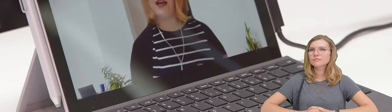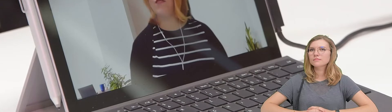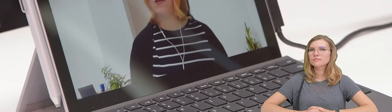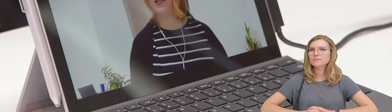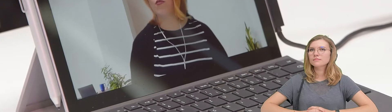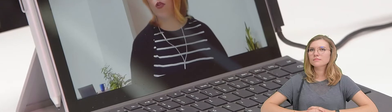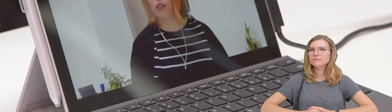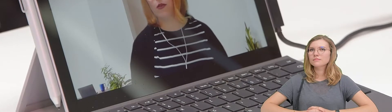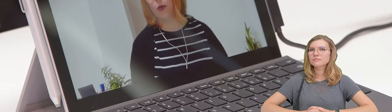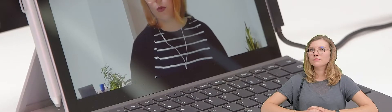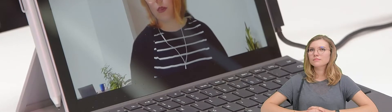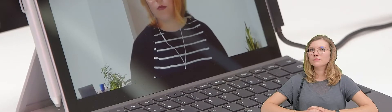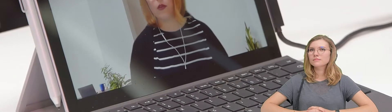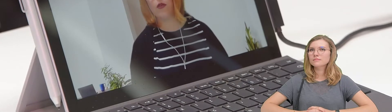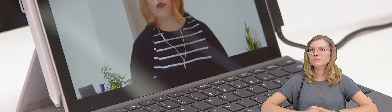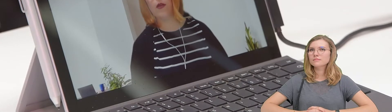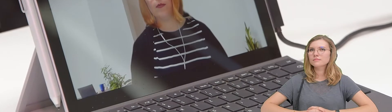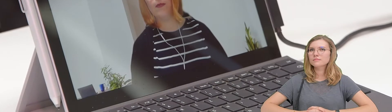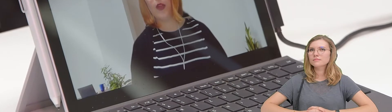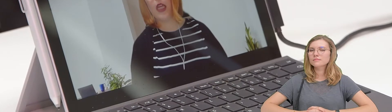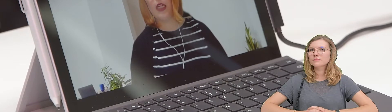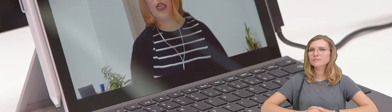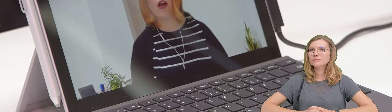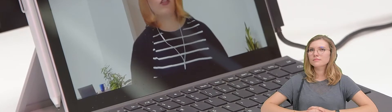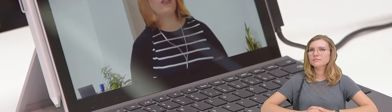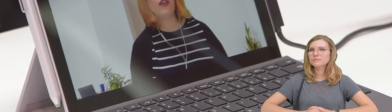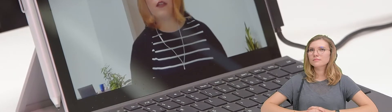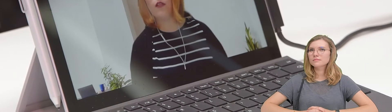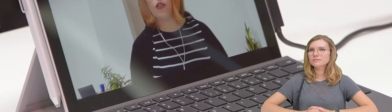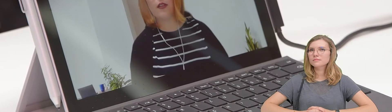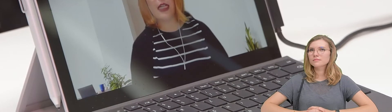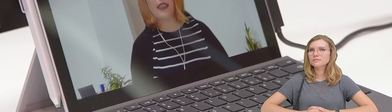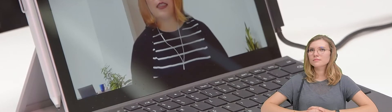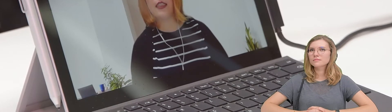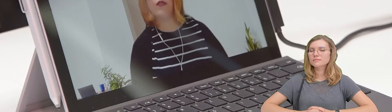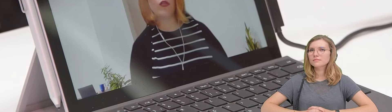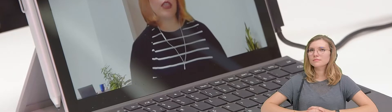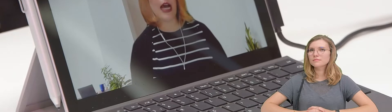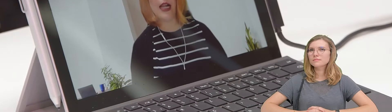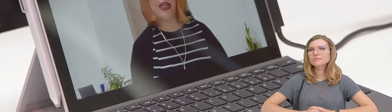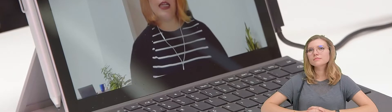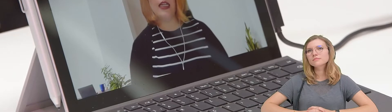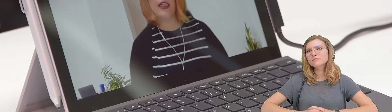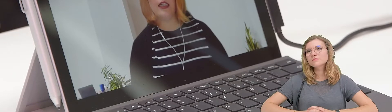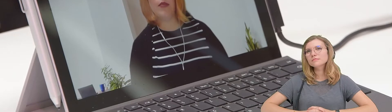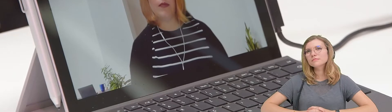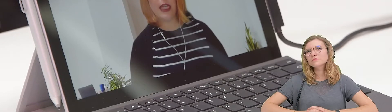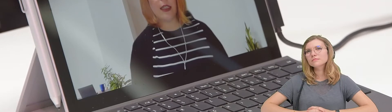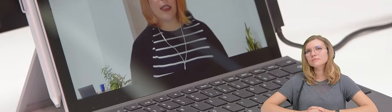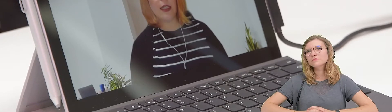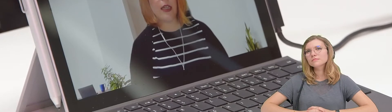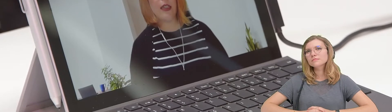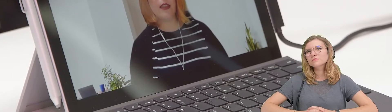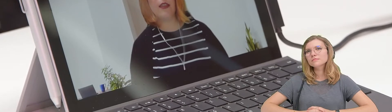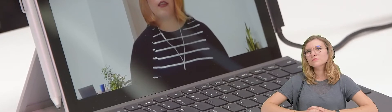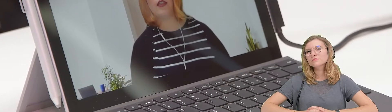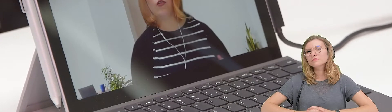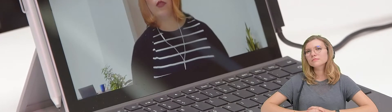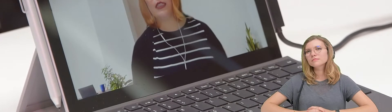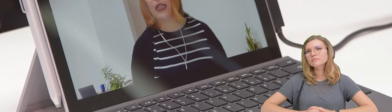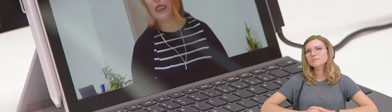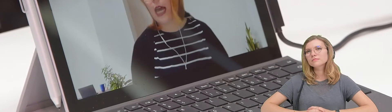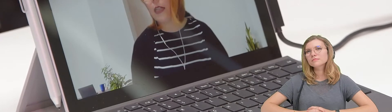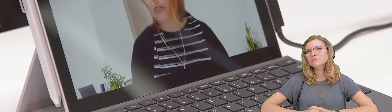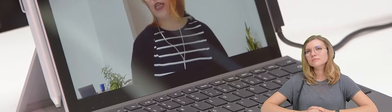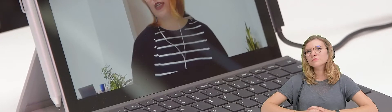dann dafür ein Emoji zu suchen. Und genau, also ich finde, wie ich schon sagte, das hilft total beim Textverständnis, über